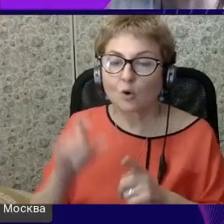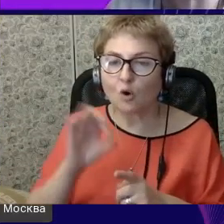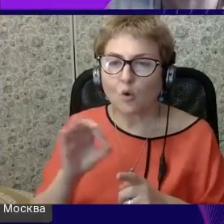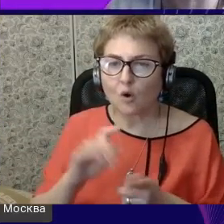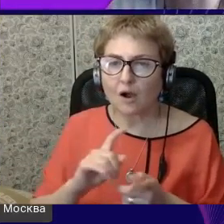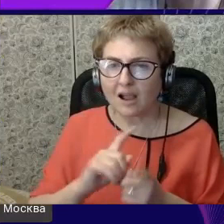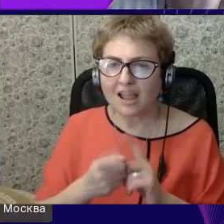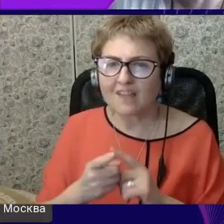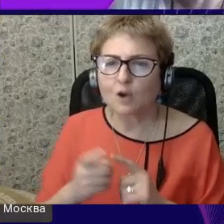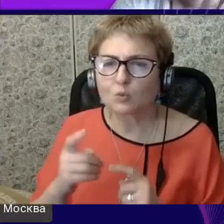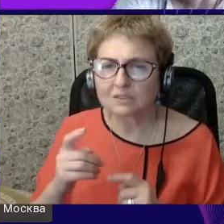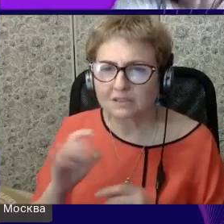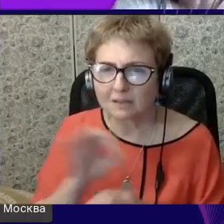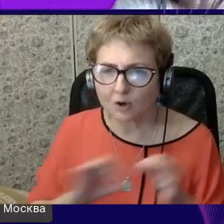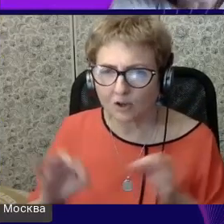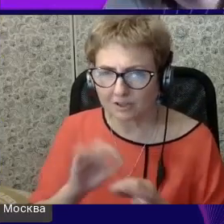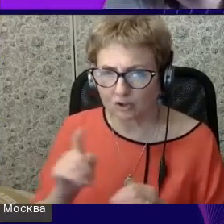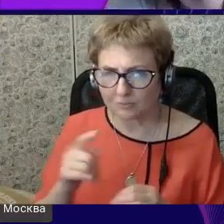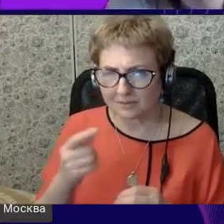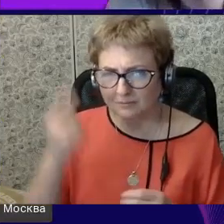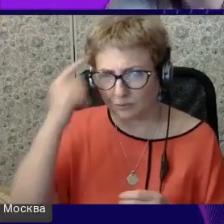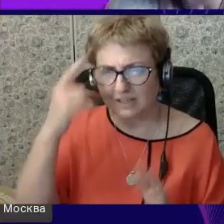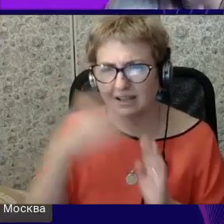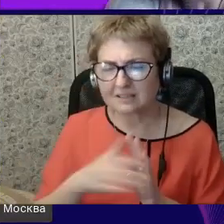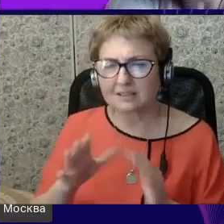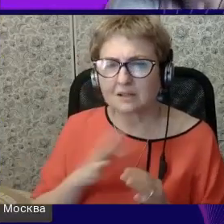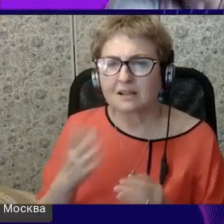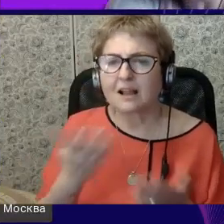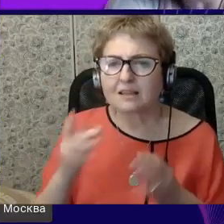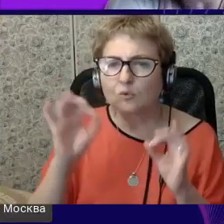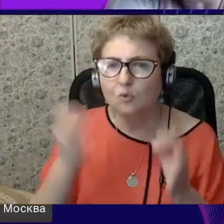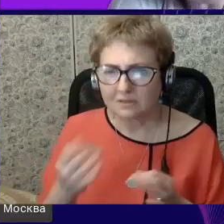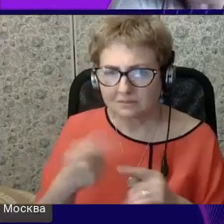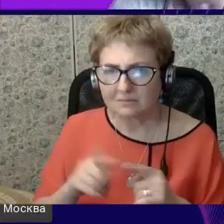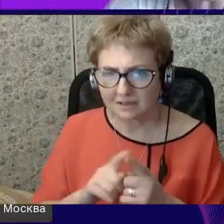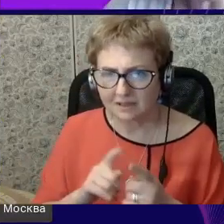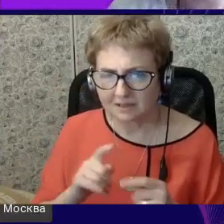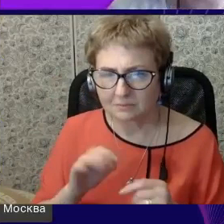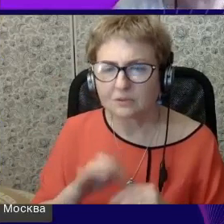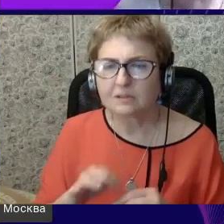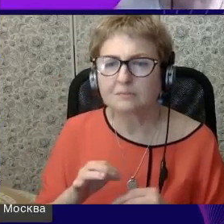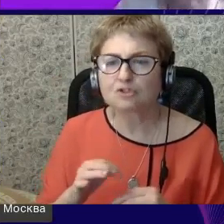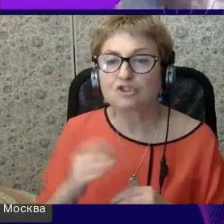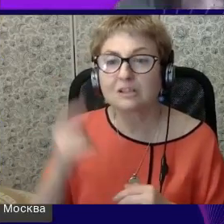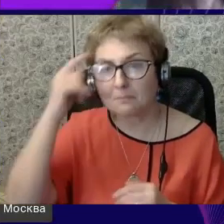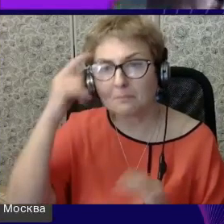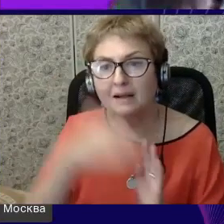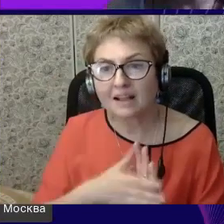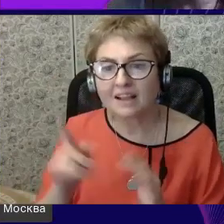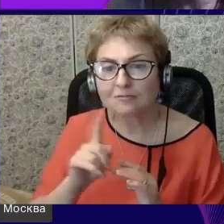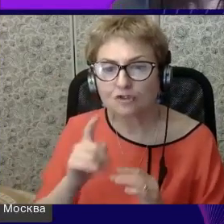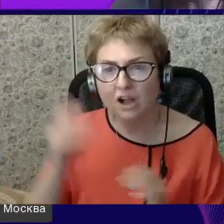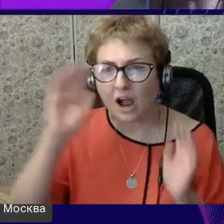таких случаях. Вот, несколько слов об эволюции проекта, чтобы было еще, ну, как бы чуть понятнее, к чему,